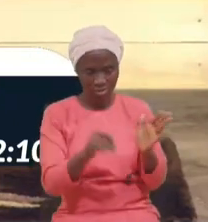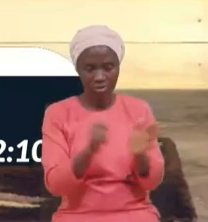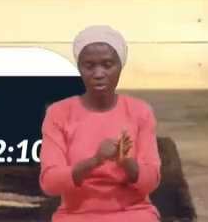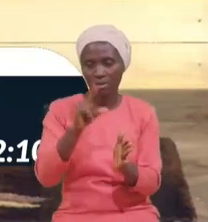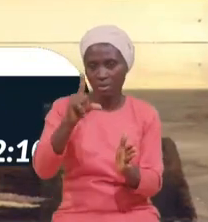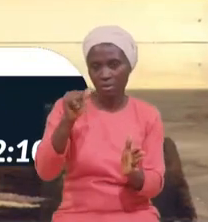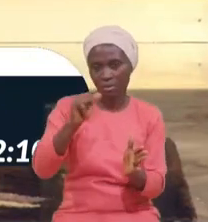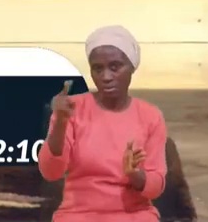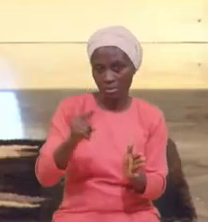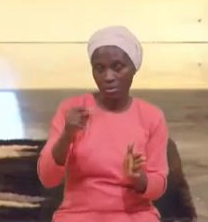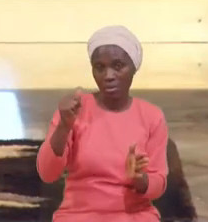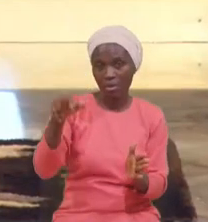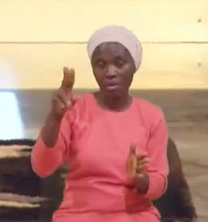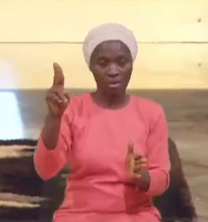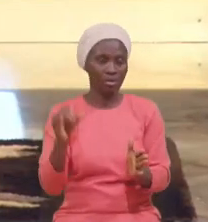Et